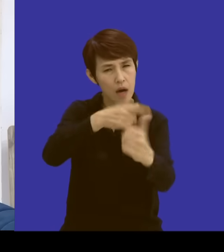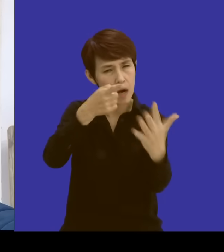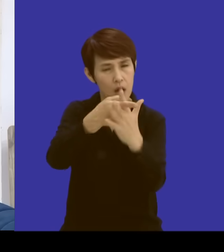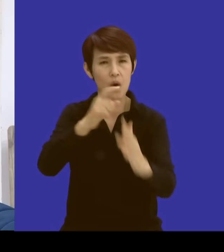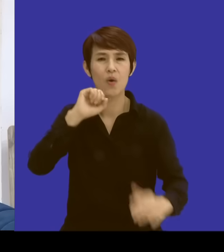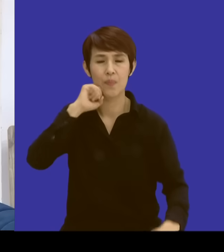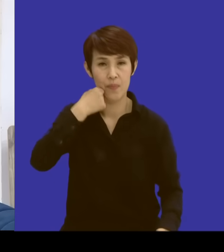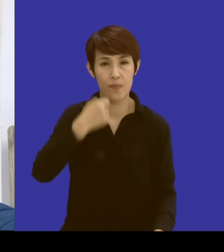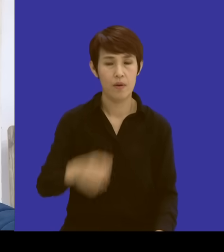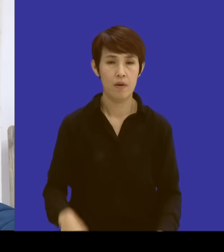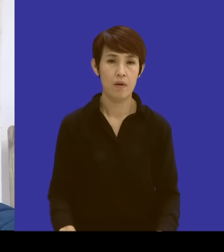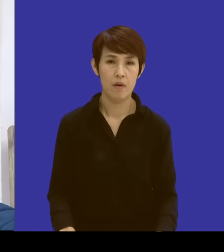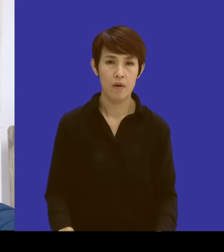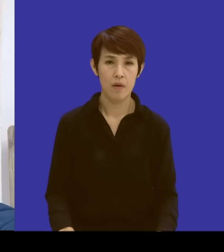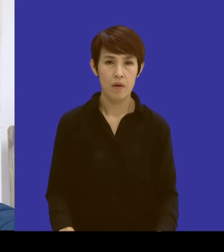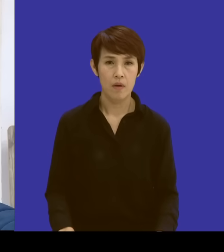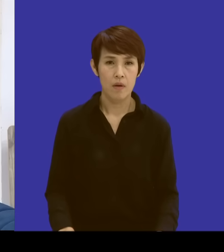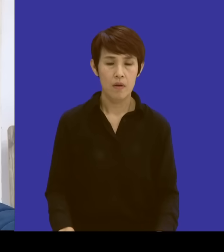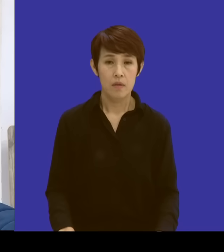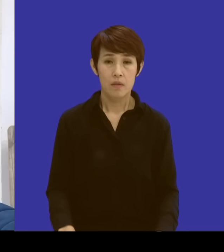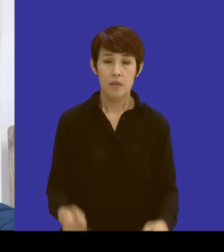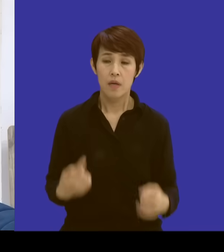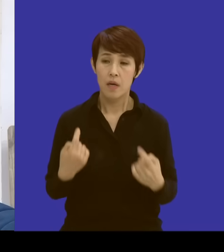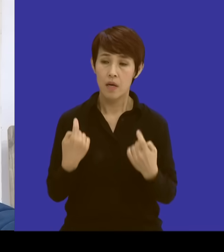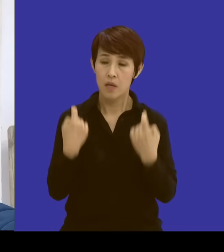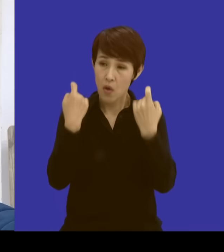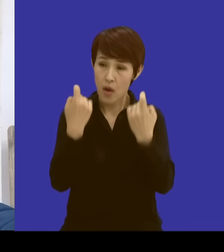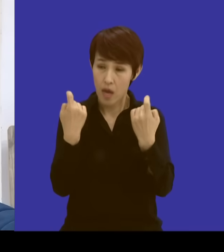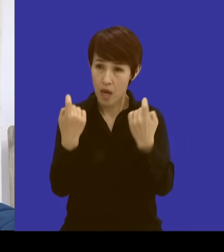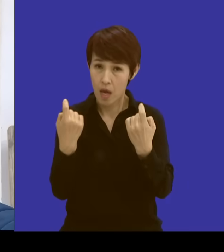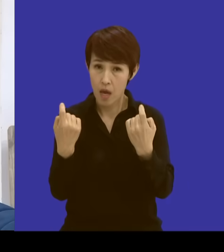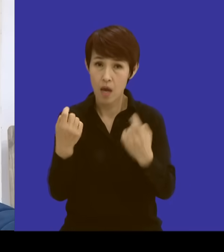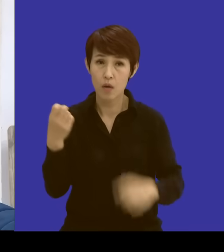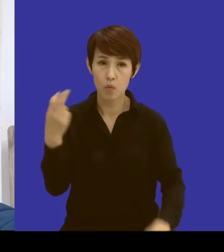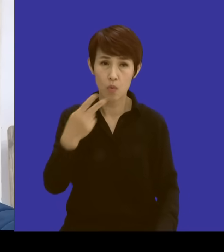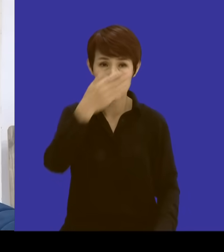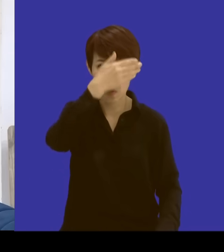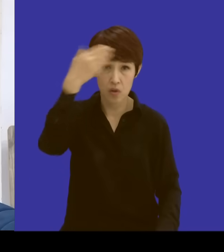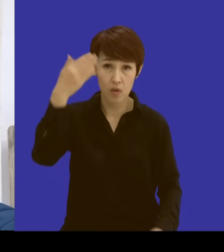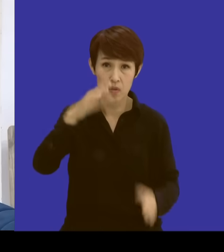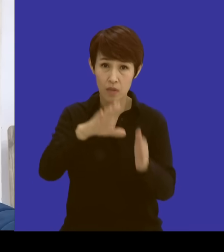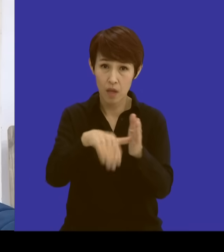들고 사실 제가 수학여행뿐만 아니라 청년부 때도 뭐